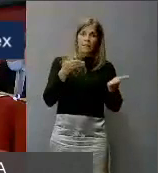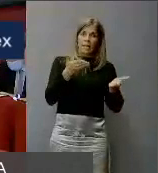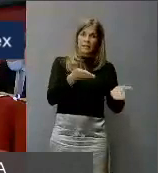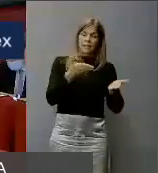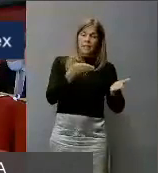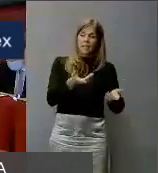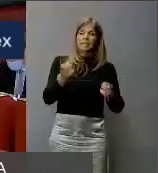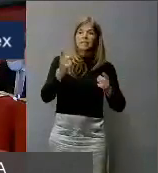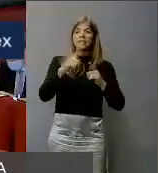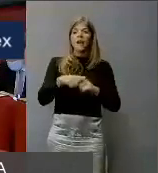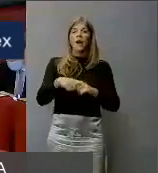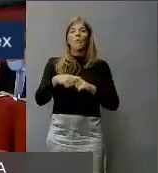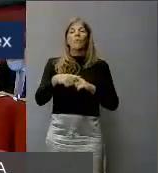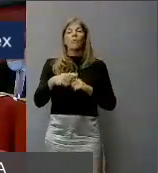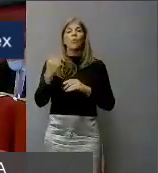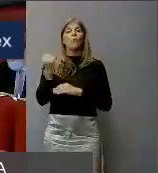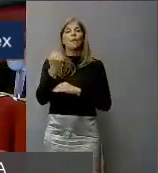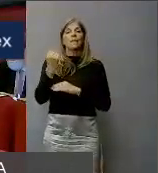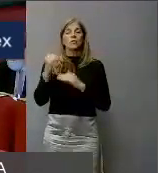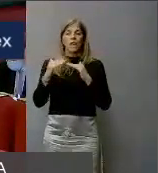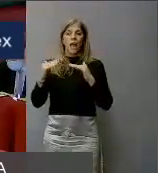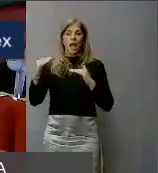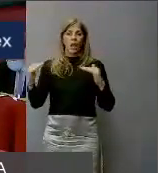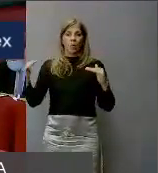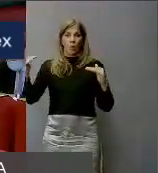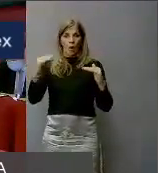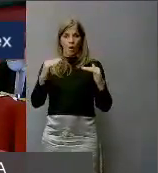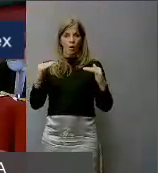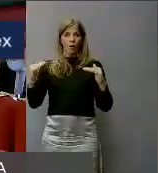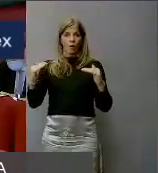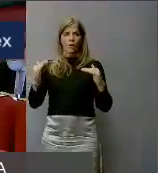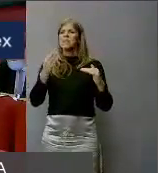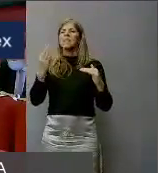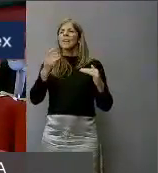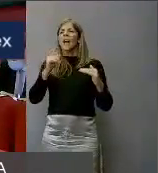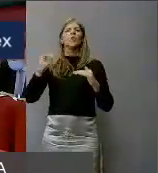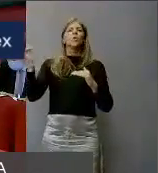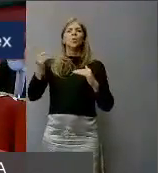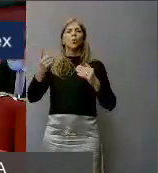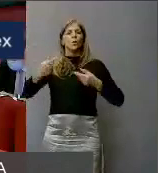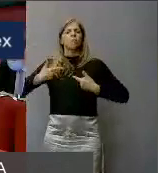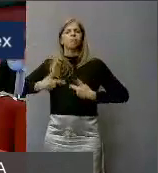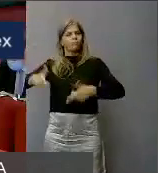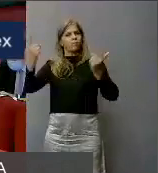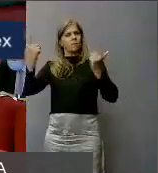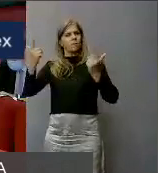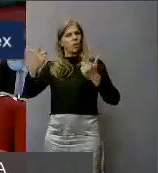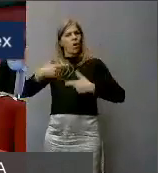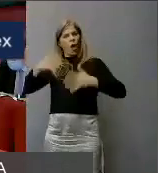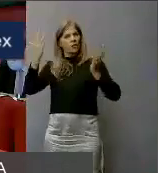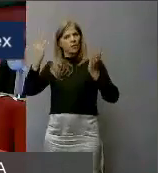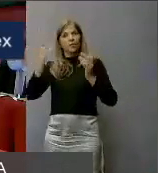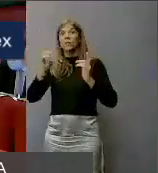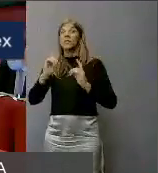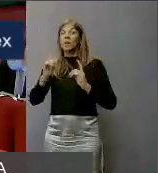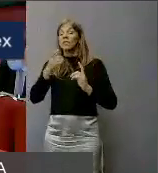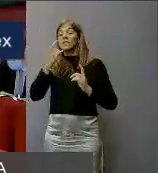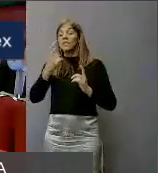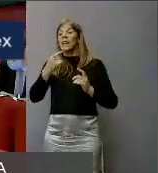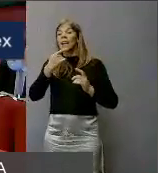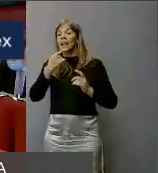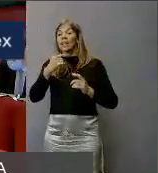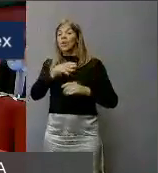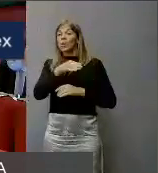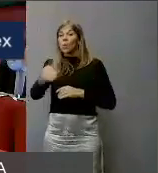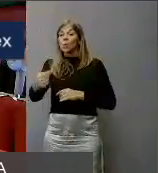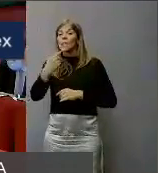delle prestazioni che guardate non vuol dire che tutti devono avere tutto ma vuol dire che tutti quelli che devono avere quella cosa